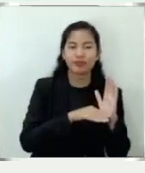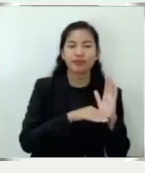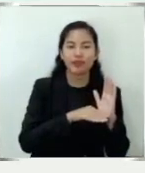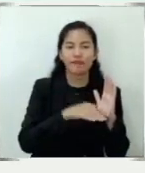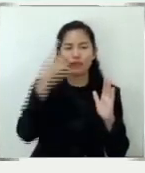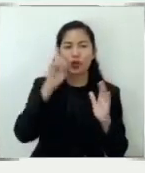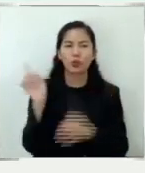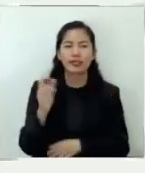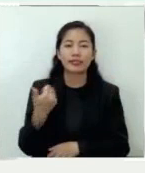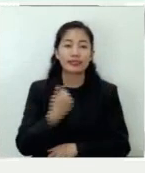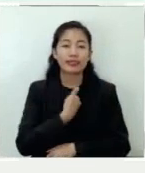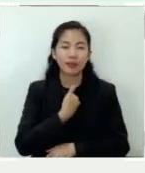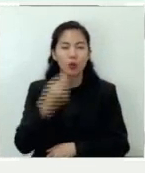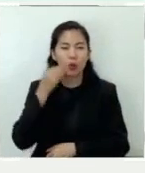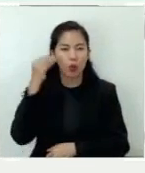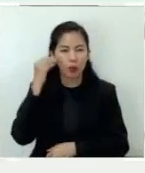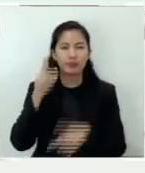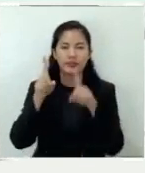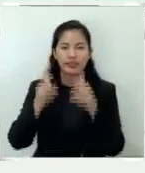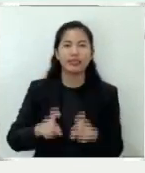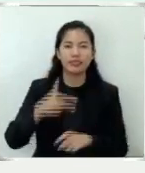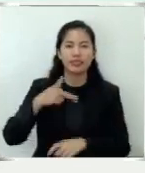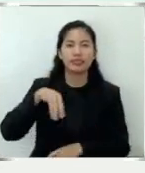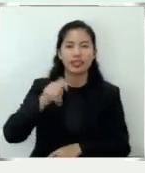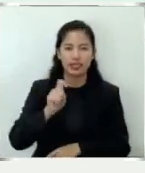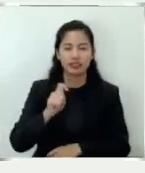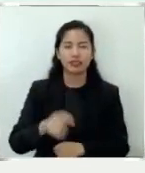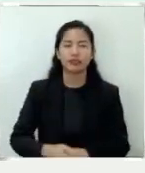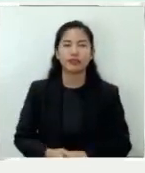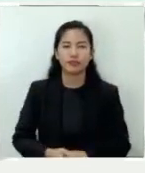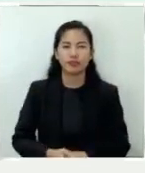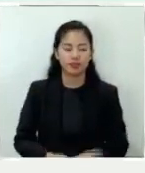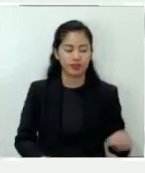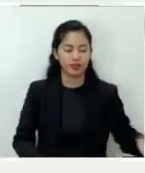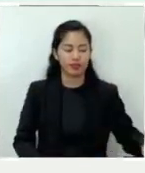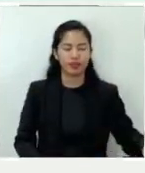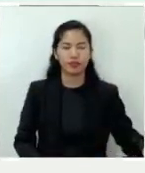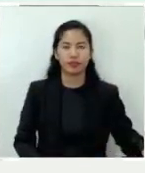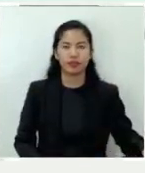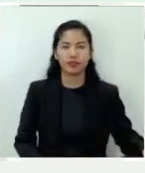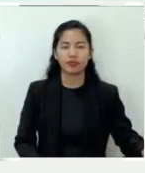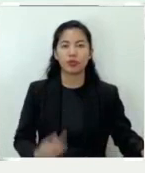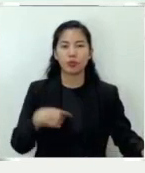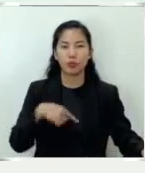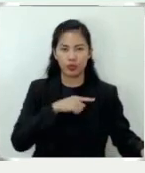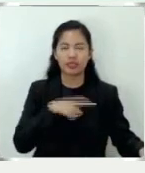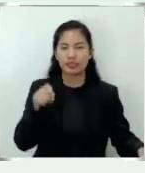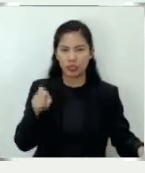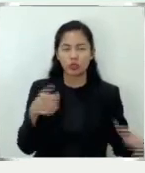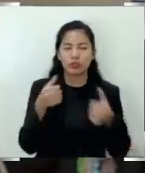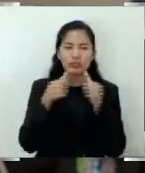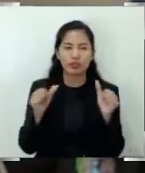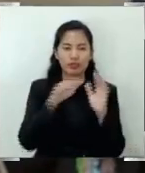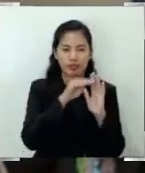already met with the DOH and they will be coming out with an algorithm, actually a guideline or policy on the use of these home